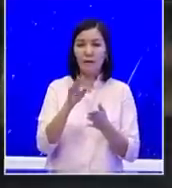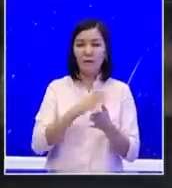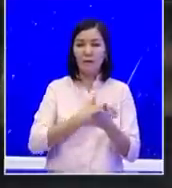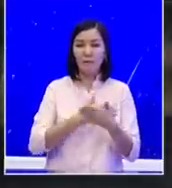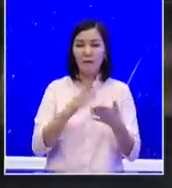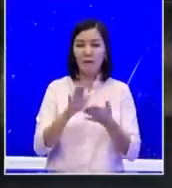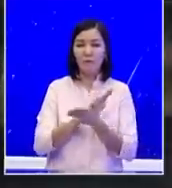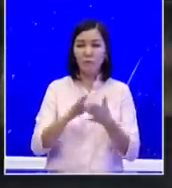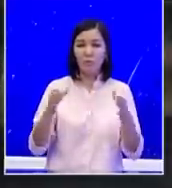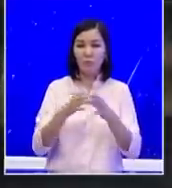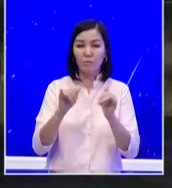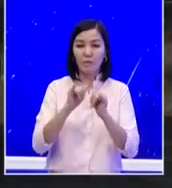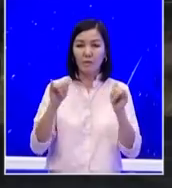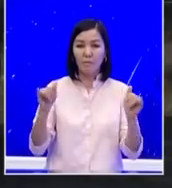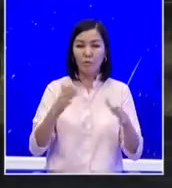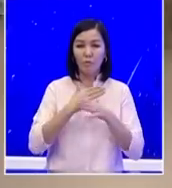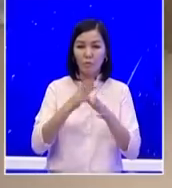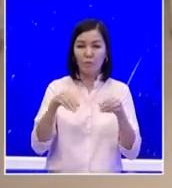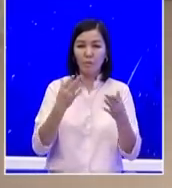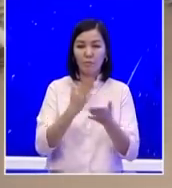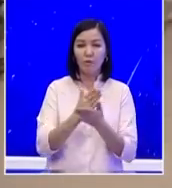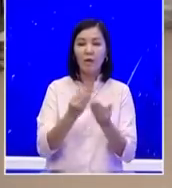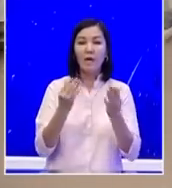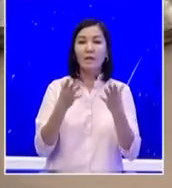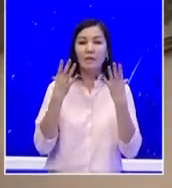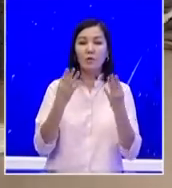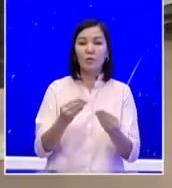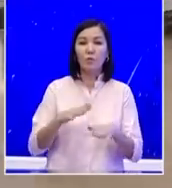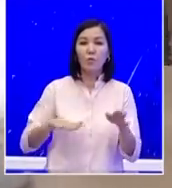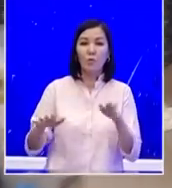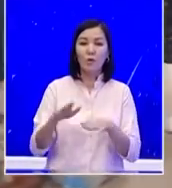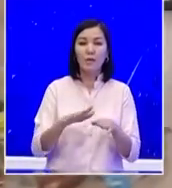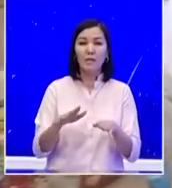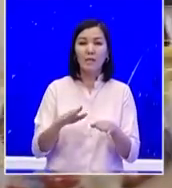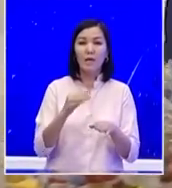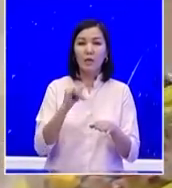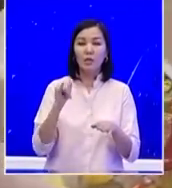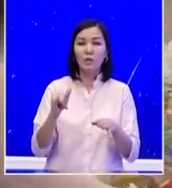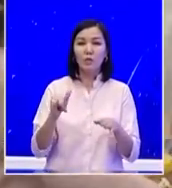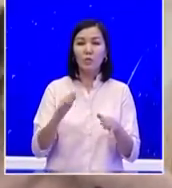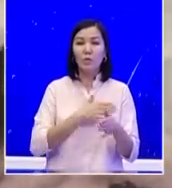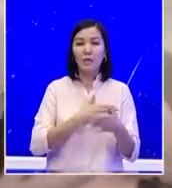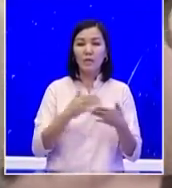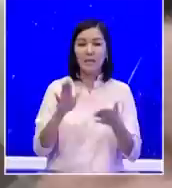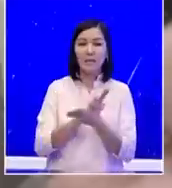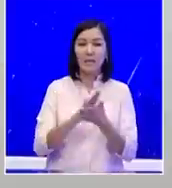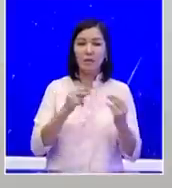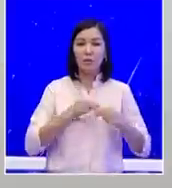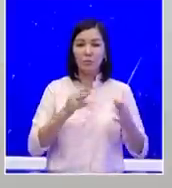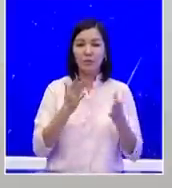волонтерлік клубымызды ары қарай дамытуға қол ұшын беріп отыр. Қазіргі таңда өңірде 1-7 еріктілер штабы жұмыс істеп тұр.